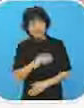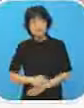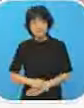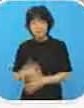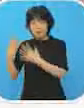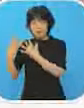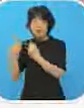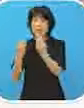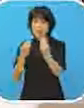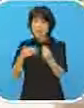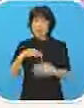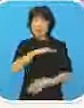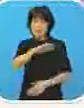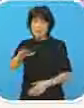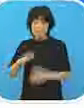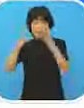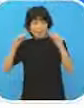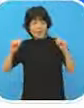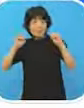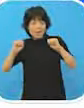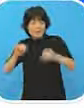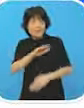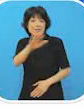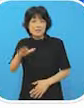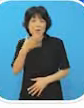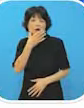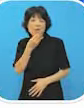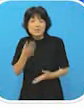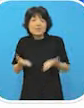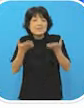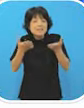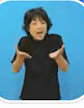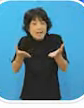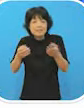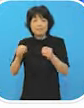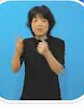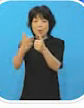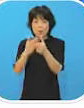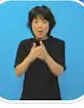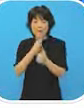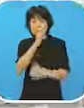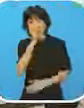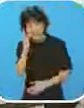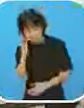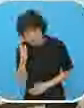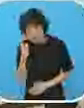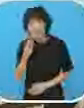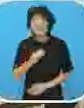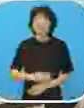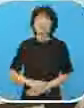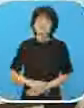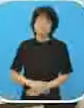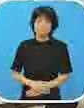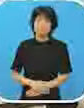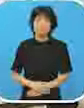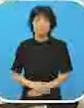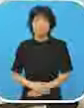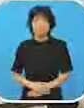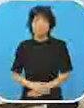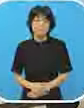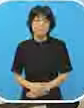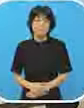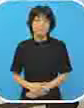も私たちプラモの笑顔と元気で皆さんのことをハッピーにしていきたいと思います。応援 よろしくお願いします